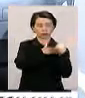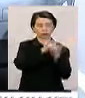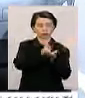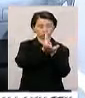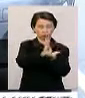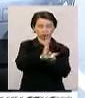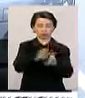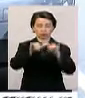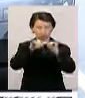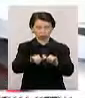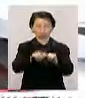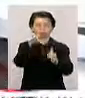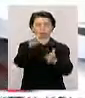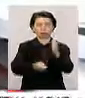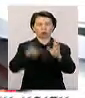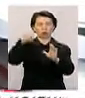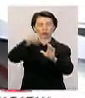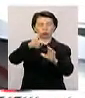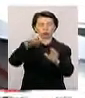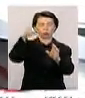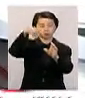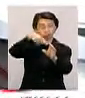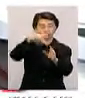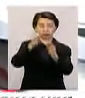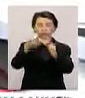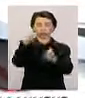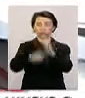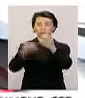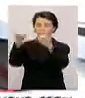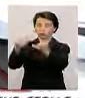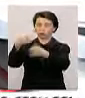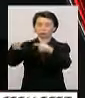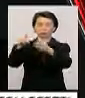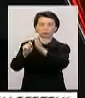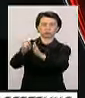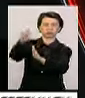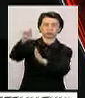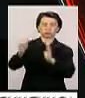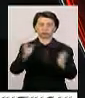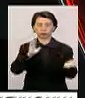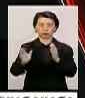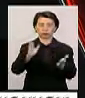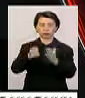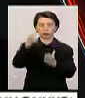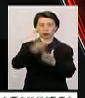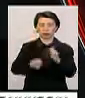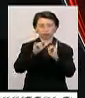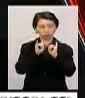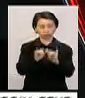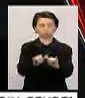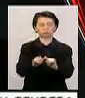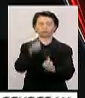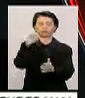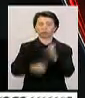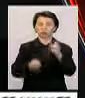bagi mengekalkan harga runcit petrol dan diesel walaupun harga semasa pasaran lebih tinggi berbanding harga yang dikekalkan.